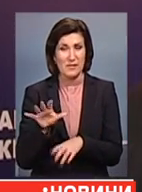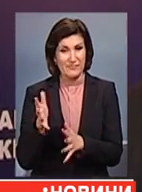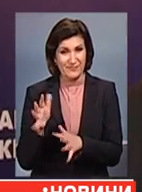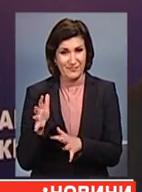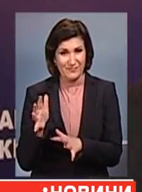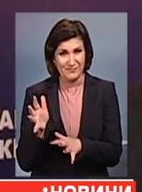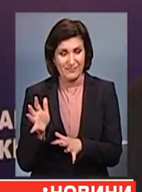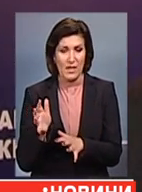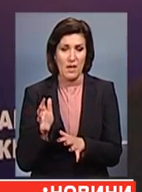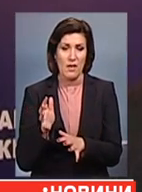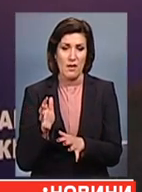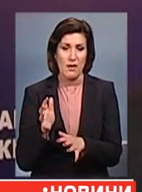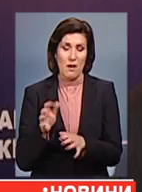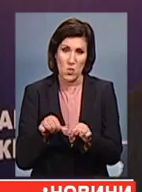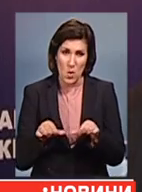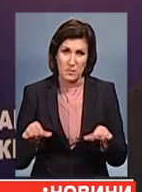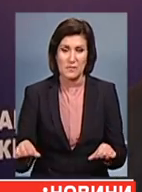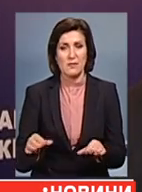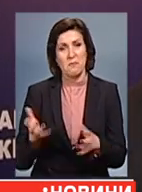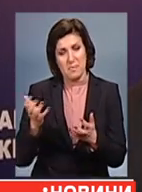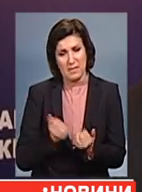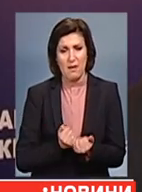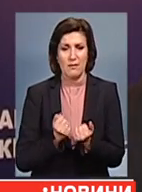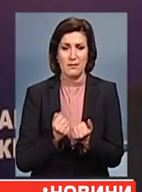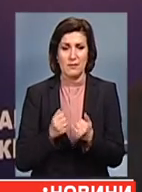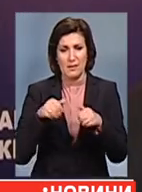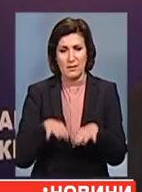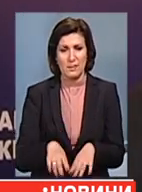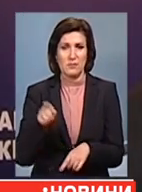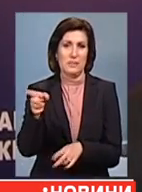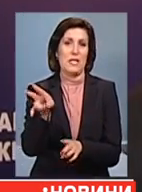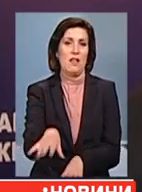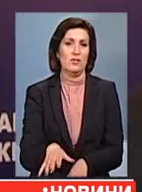зовсім гарний, комісія ж прийняла рішення про залишення його.